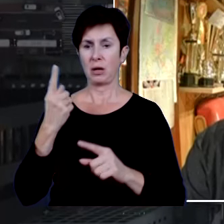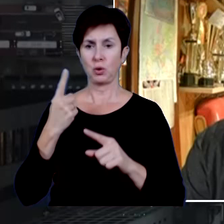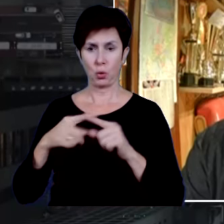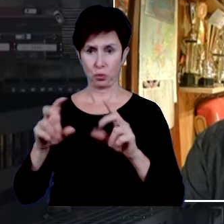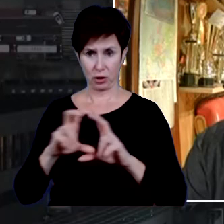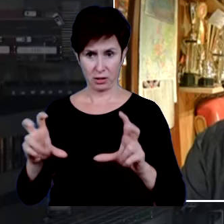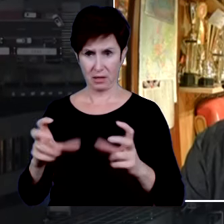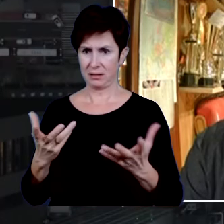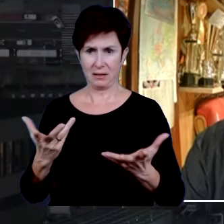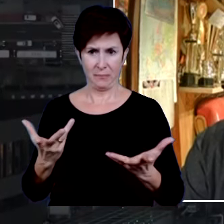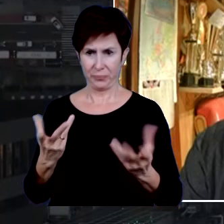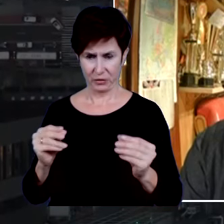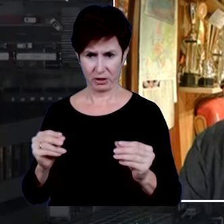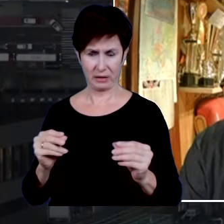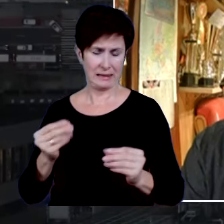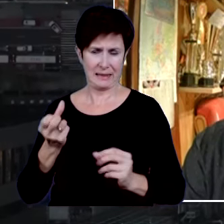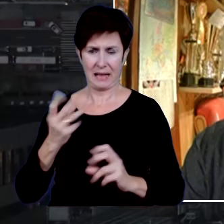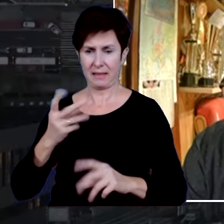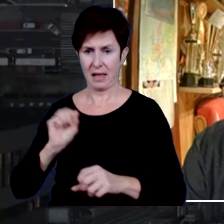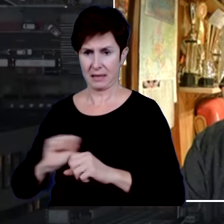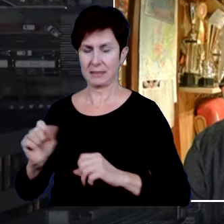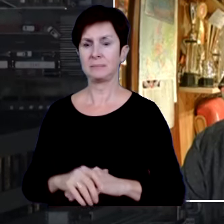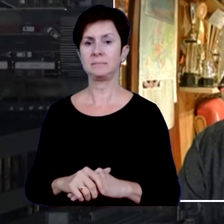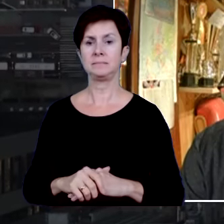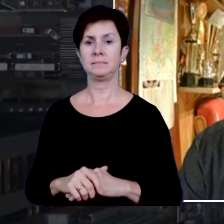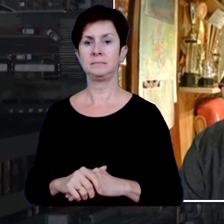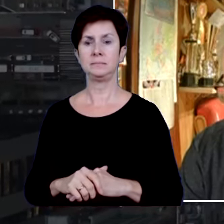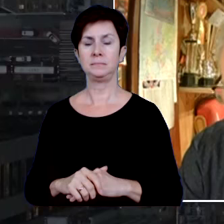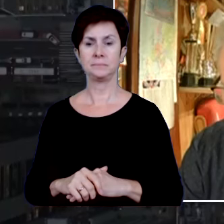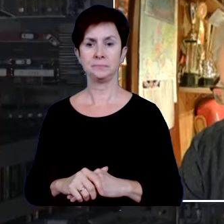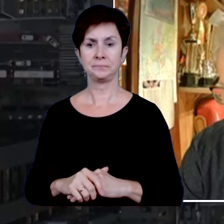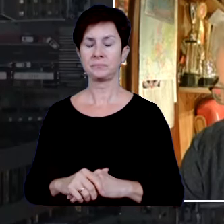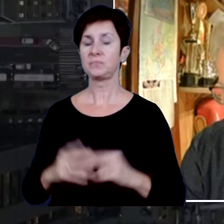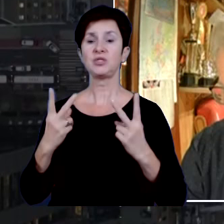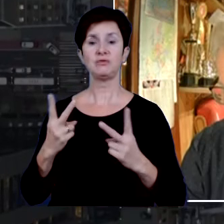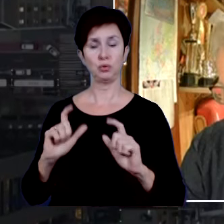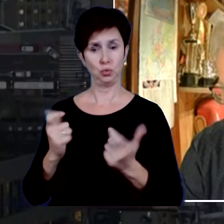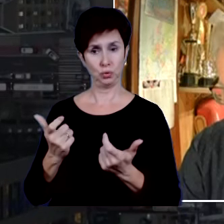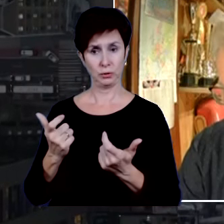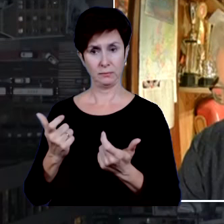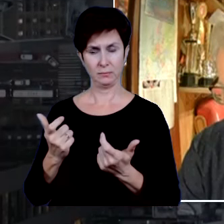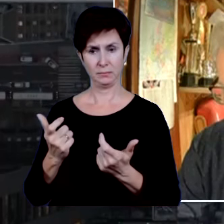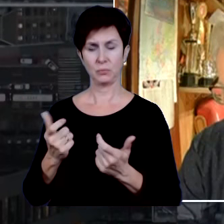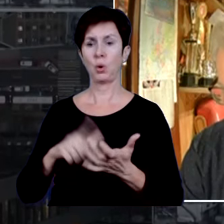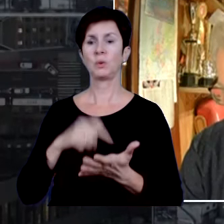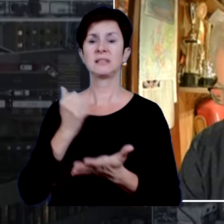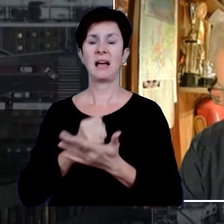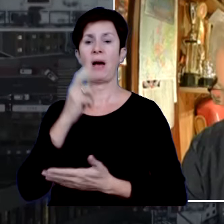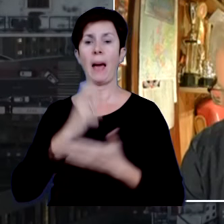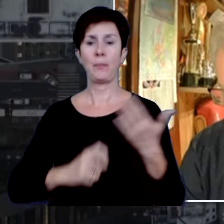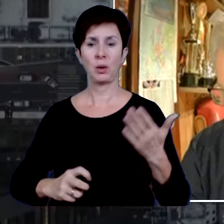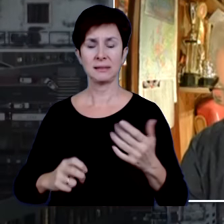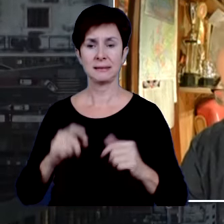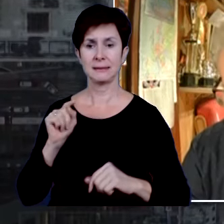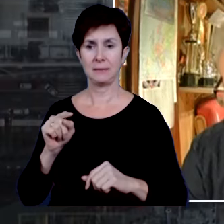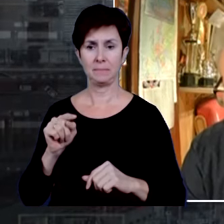No nie, jest to oczywiście zacząć. Retoryka błędna. Natomiast, co jest bardzo ważne? Ważne jest, jeśli chodzi o ustawę aborcyjną. Nie jest